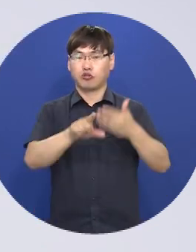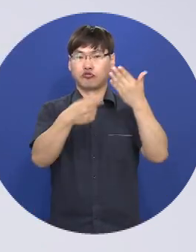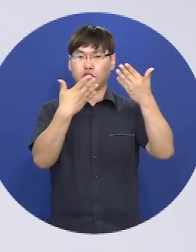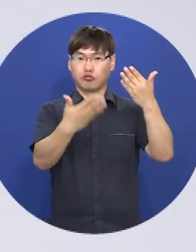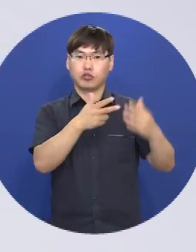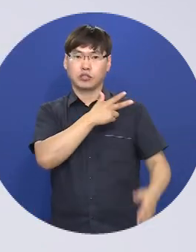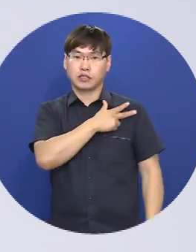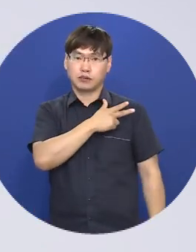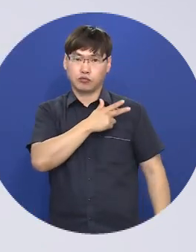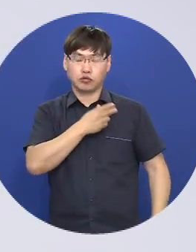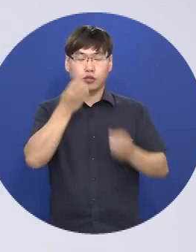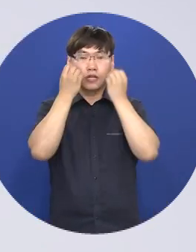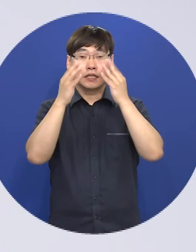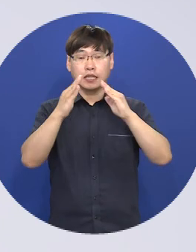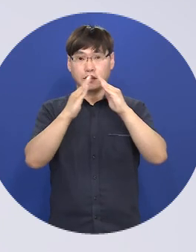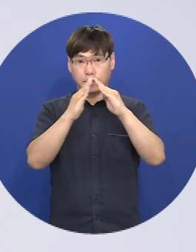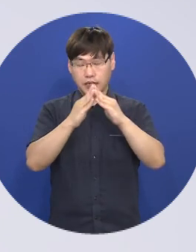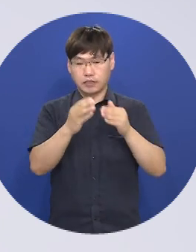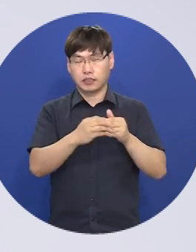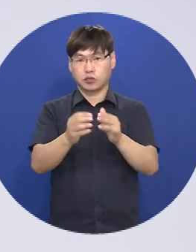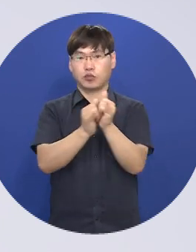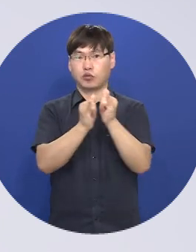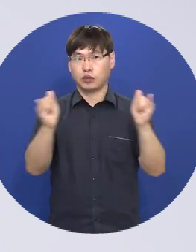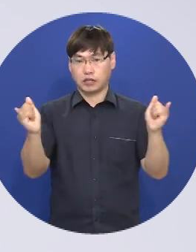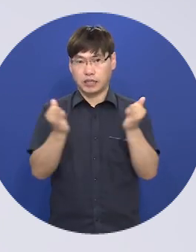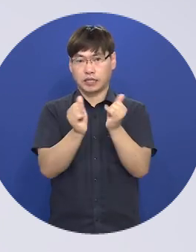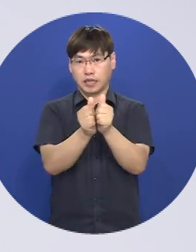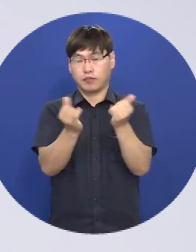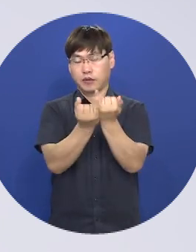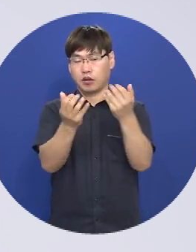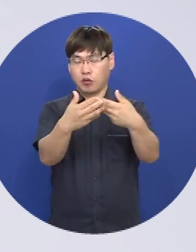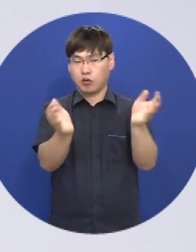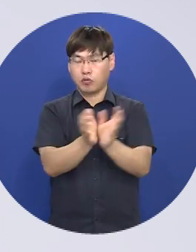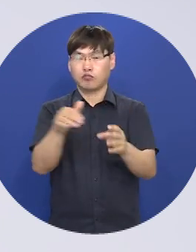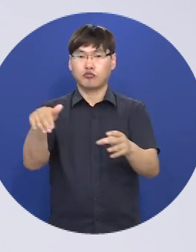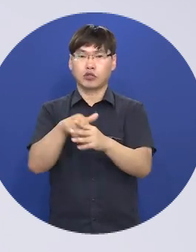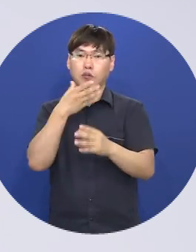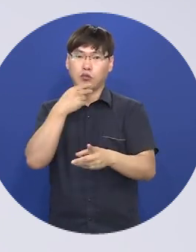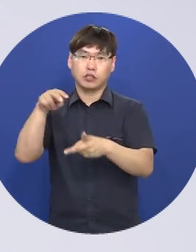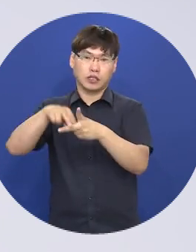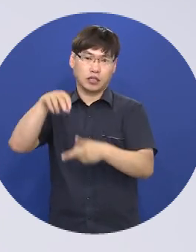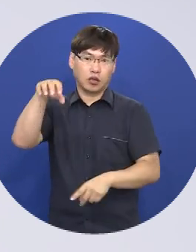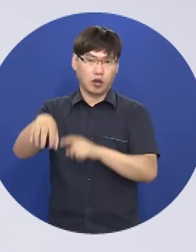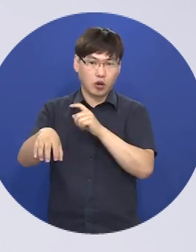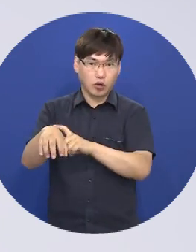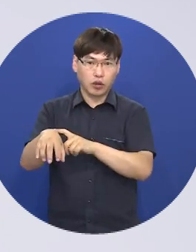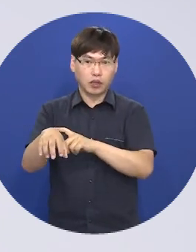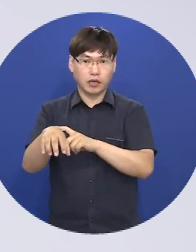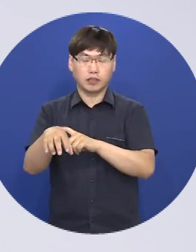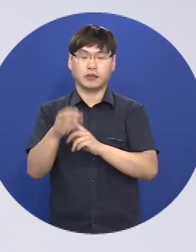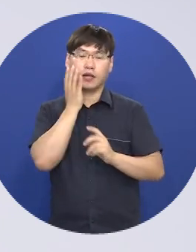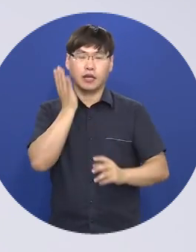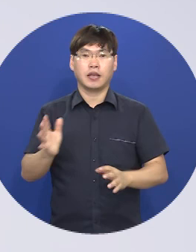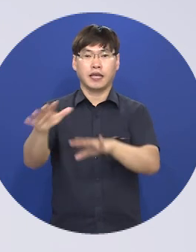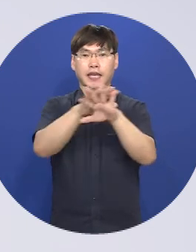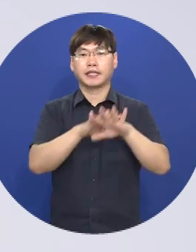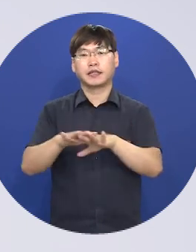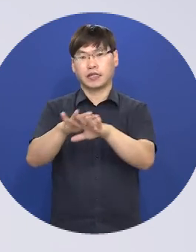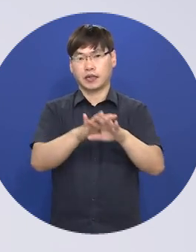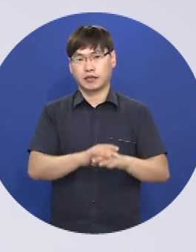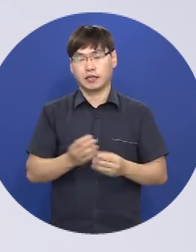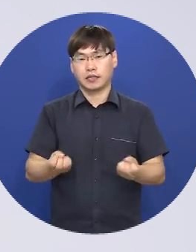지난 9월 9일 진부면 새마을지도자 남녀협의회는 진부면 문화복지센터에서 사랑의 계절 김치 담그기